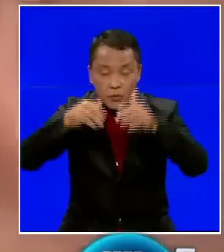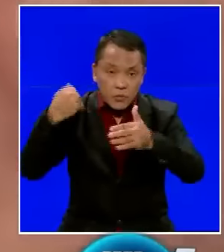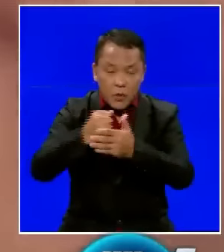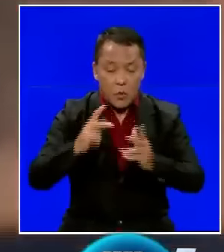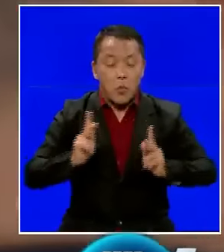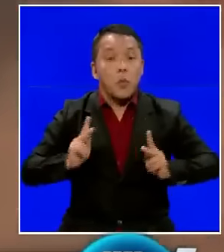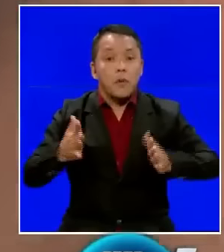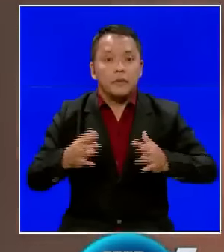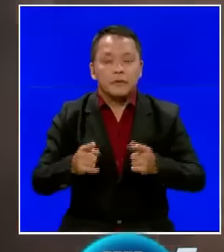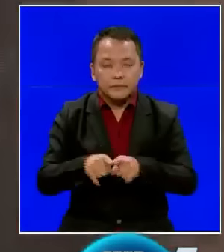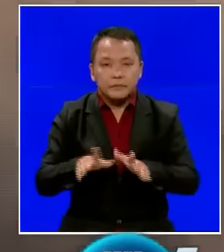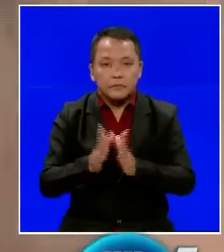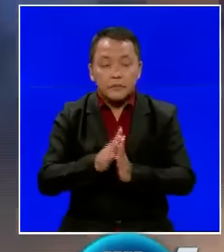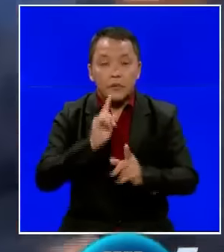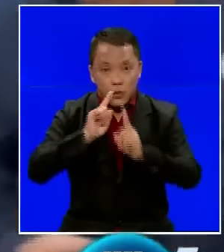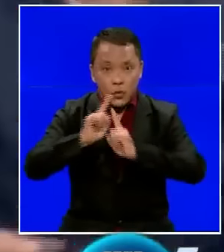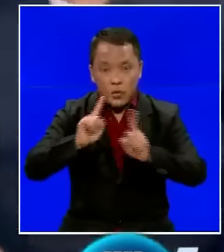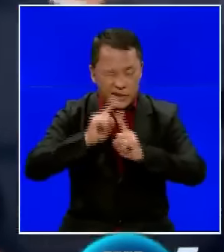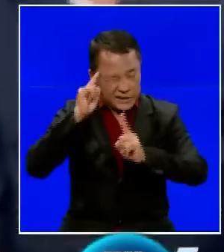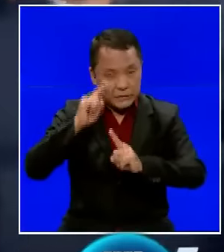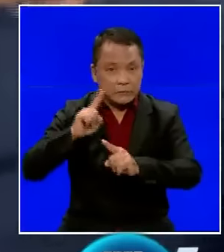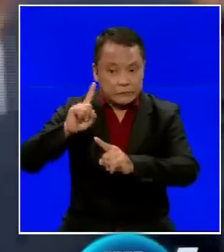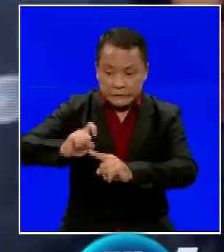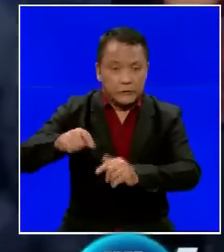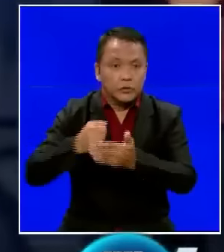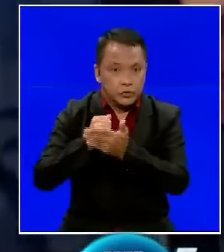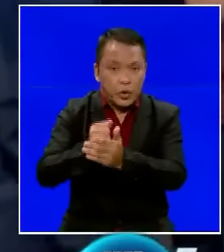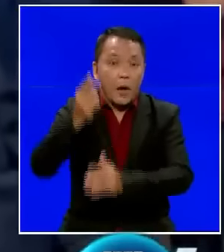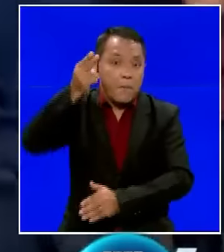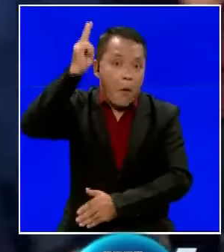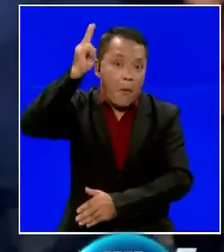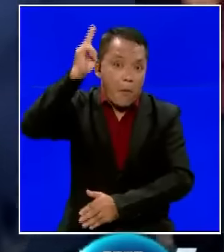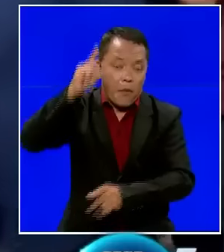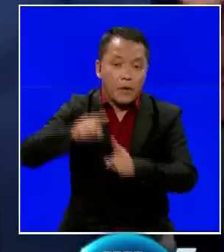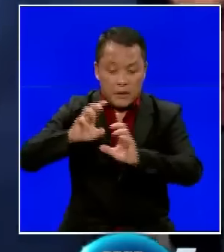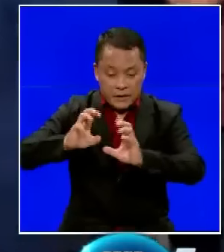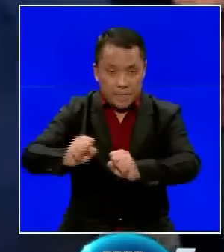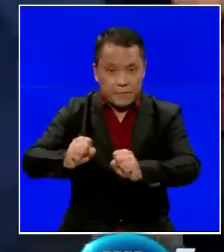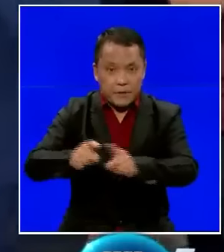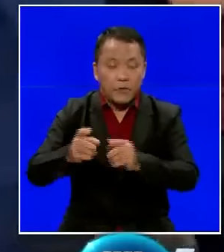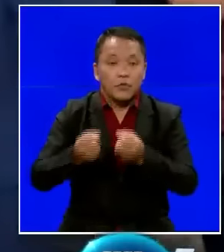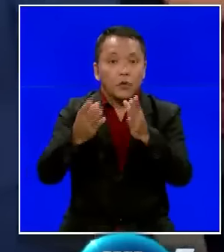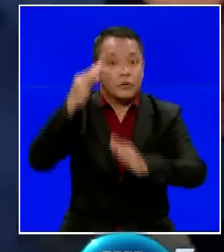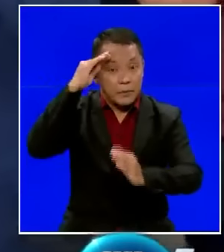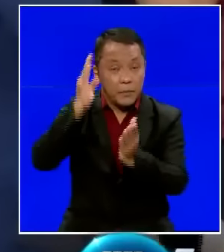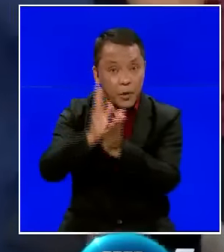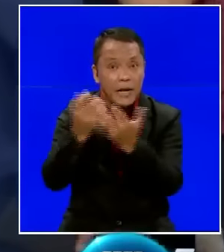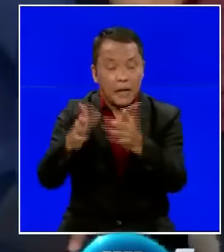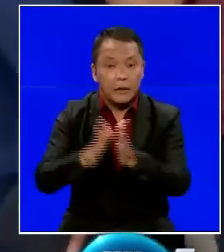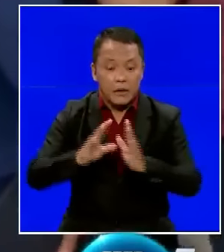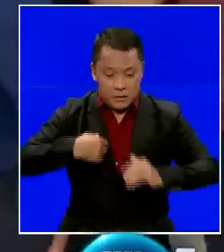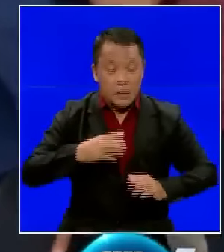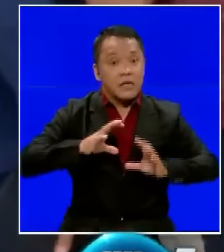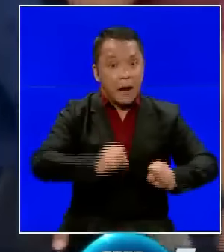ยไม่กลัวบอกว่าถ้าผมพูดอย่าให้มันมีชีวิตอยู่ผมวิ่งไปช่วยยิงปืนขึ้นฟ้าจับมาได้มาส่งตำรวจนะแต่ผมถูก